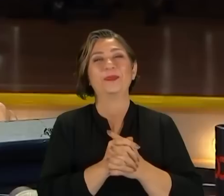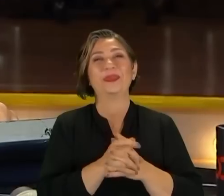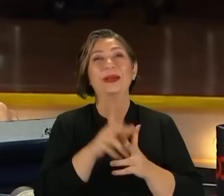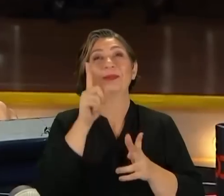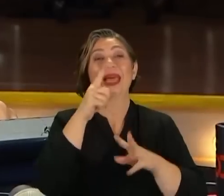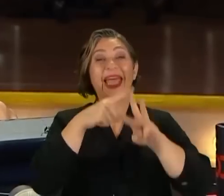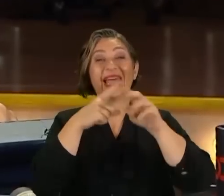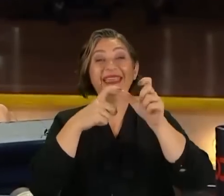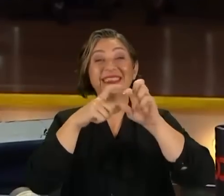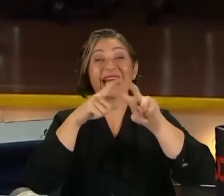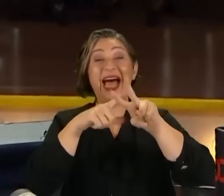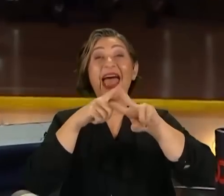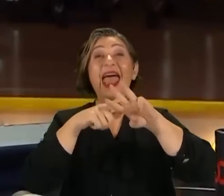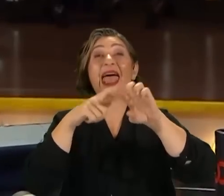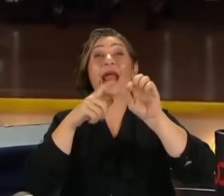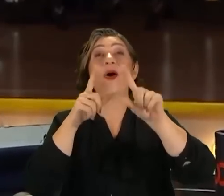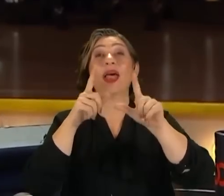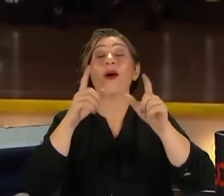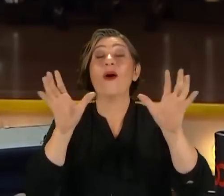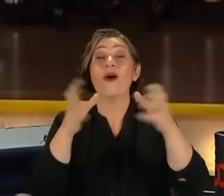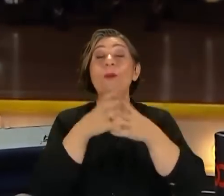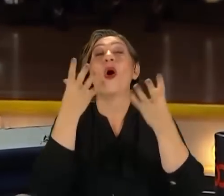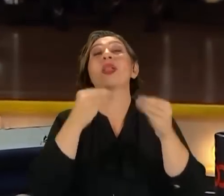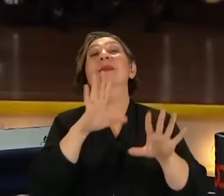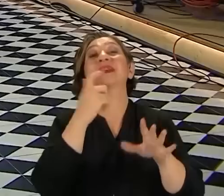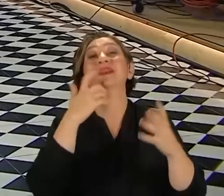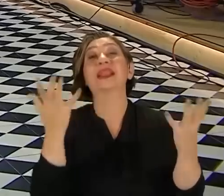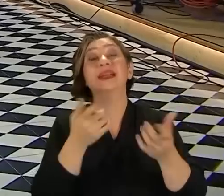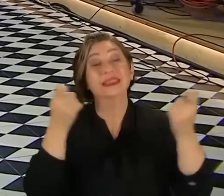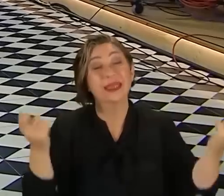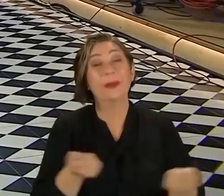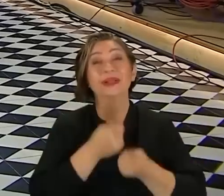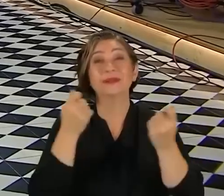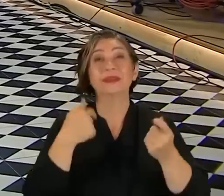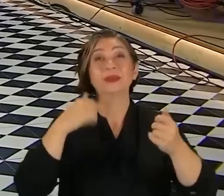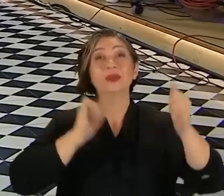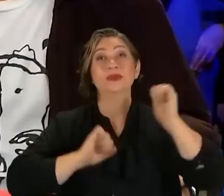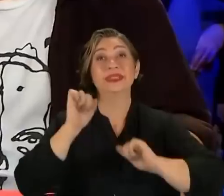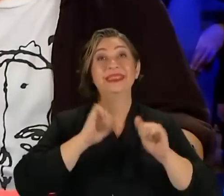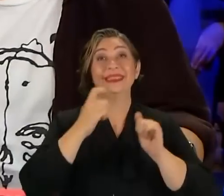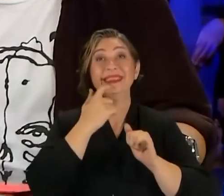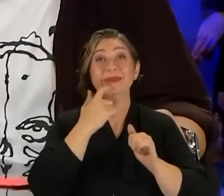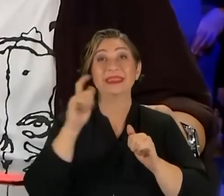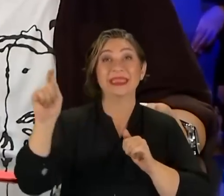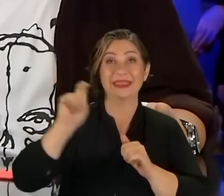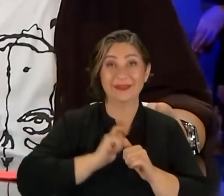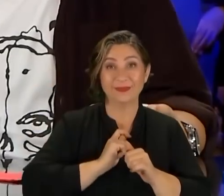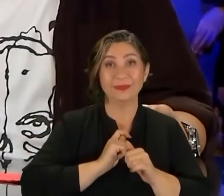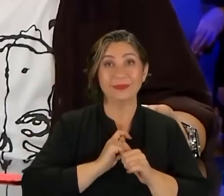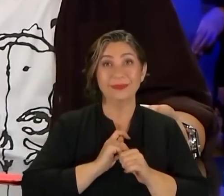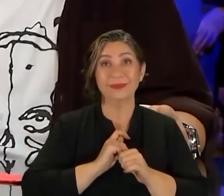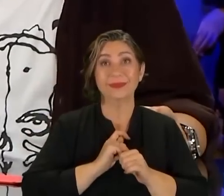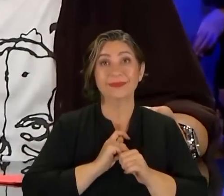Bir Esra Erol orkestrası olamadı bunlar. Yıllarca çabaladık. Bana üniversite yıllarımda teklif gelmişti.